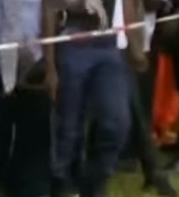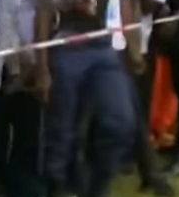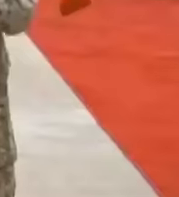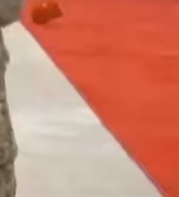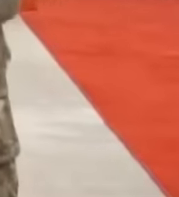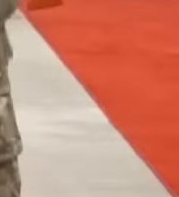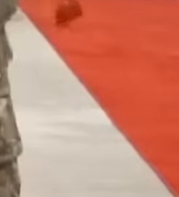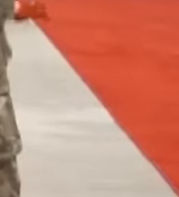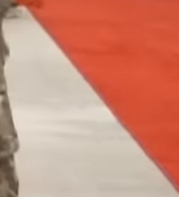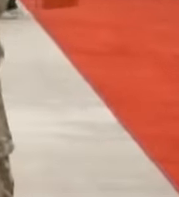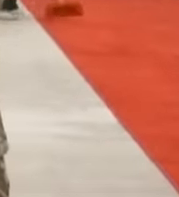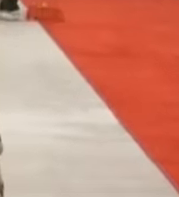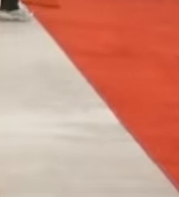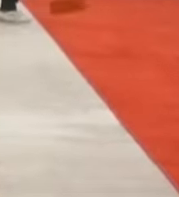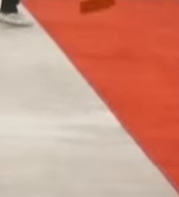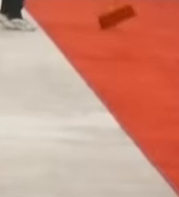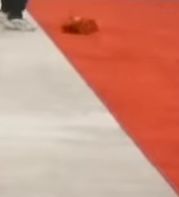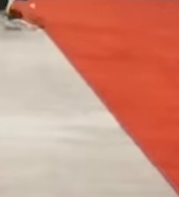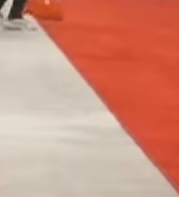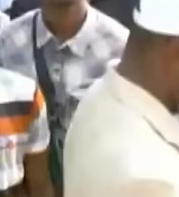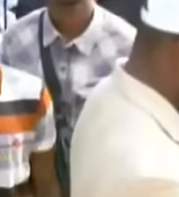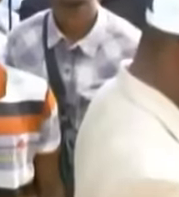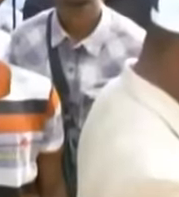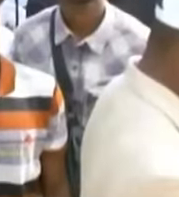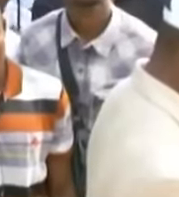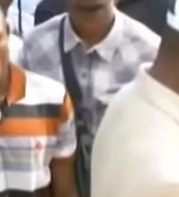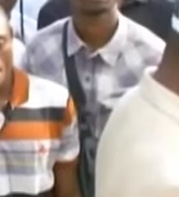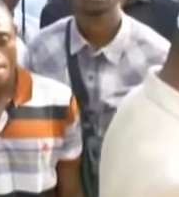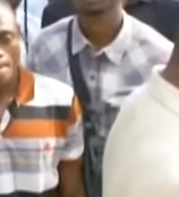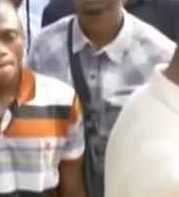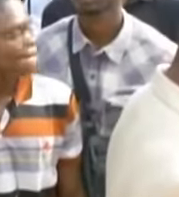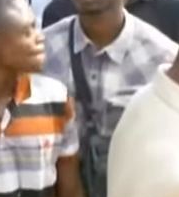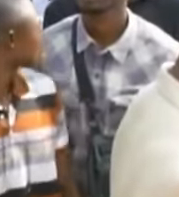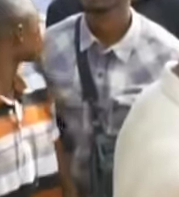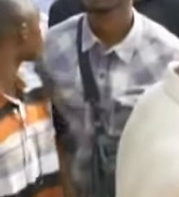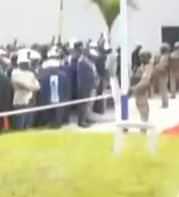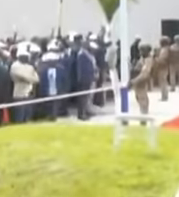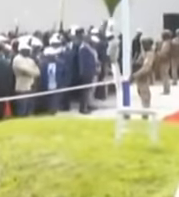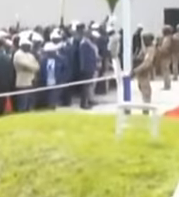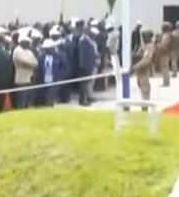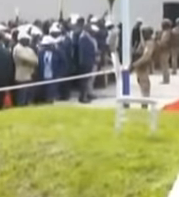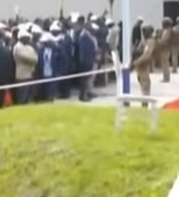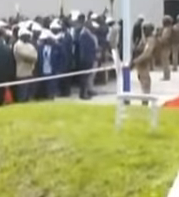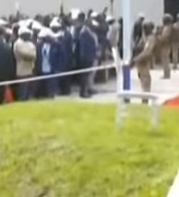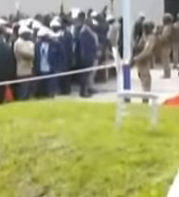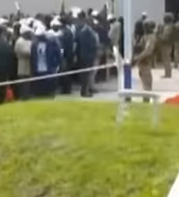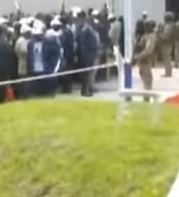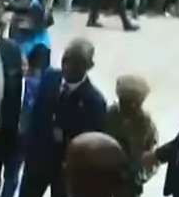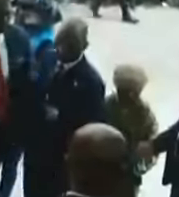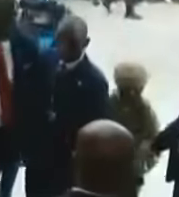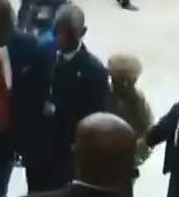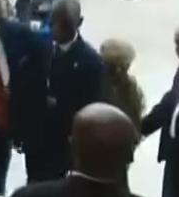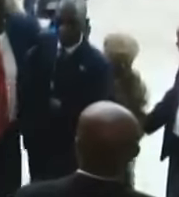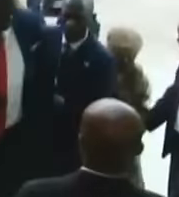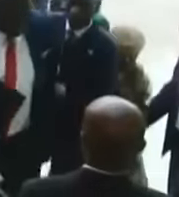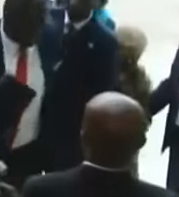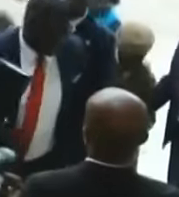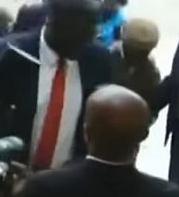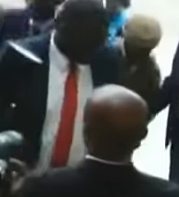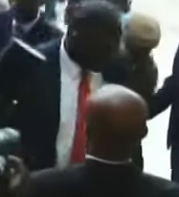ils étaient obligés de mener leurs études universitaires ici, au sein de l'Université pédagogique nationale.